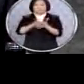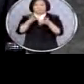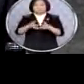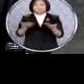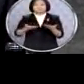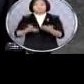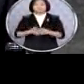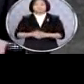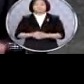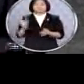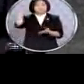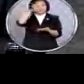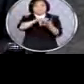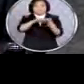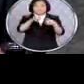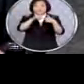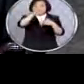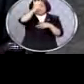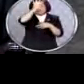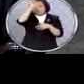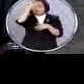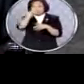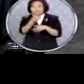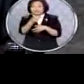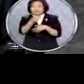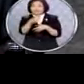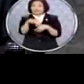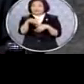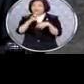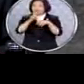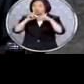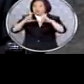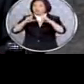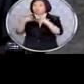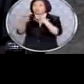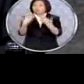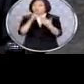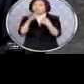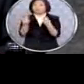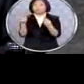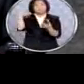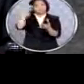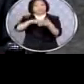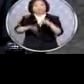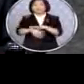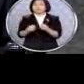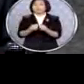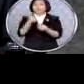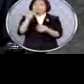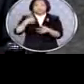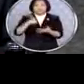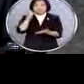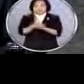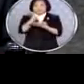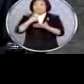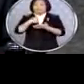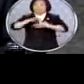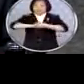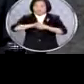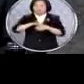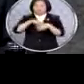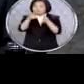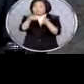止，这两个大党从来没有对这件事情表态过。我当选之后，对这件事情一定要进